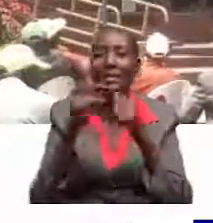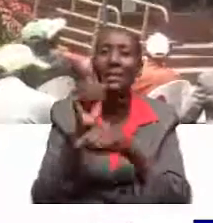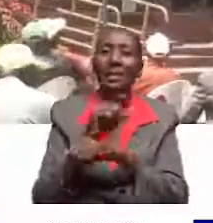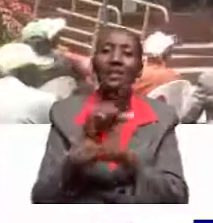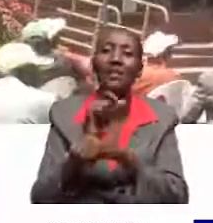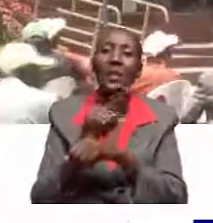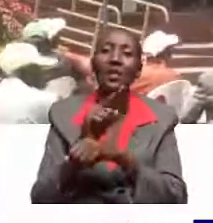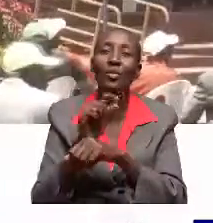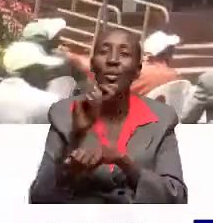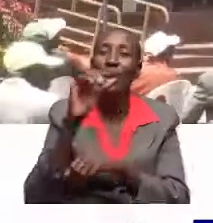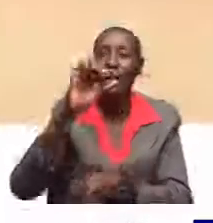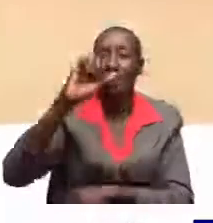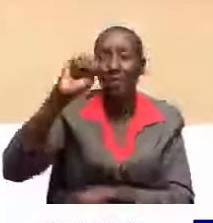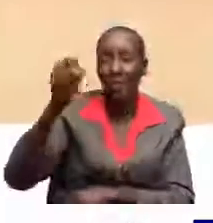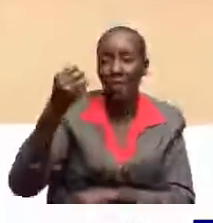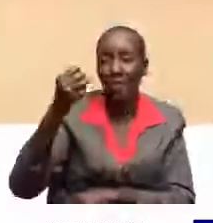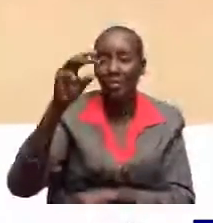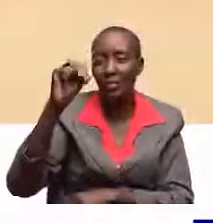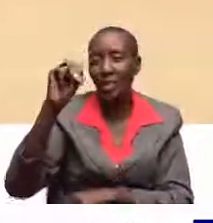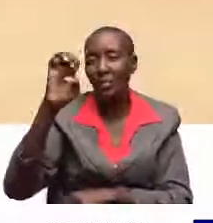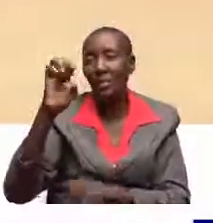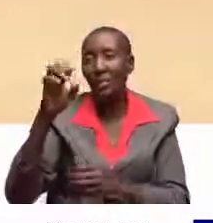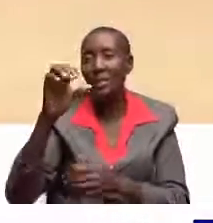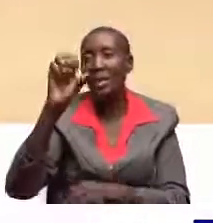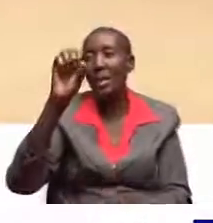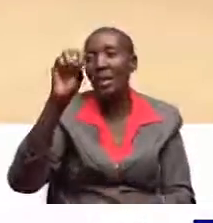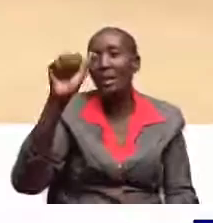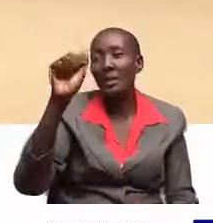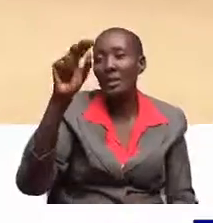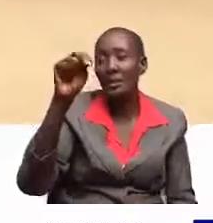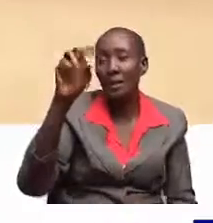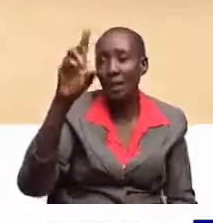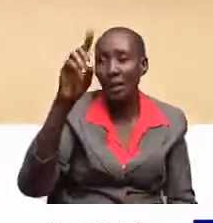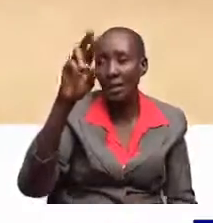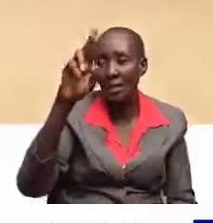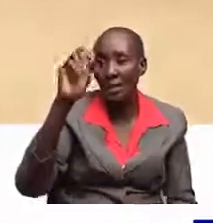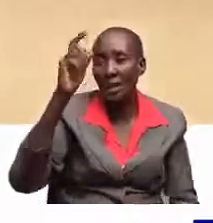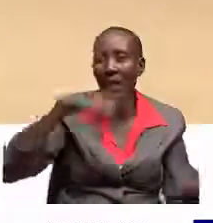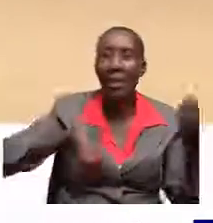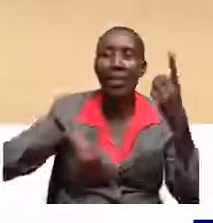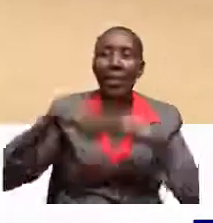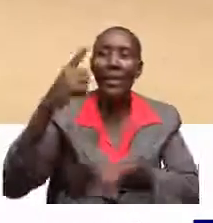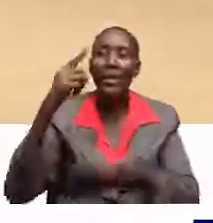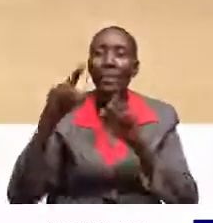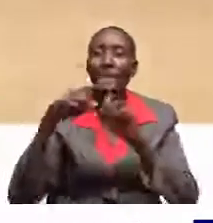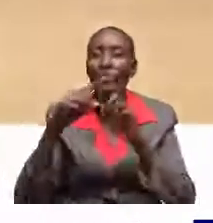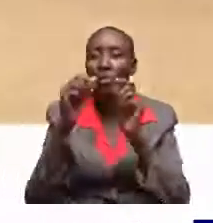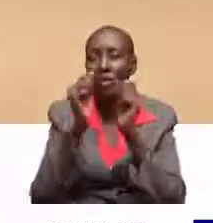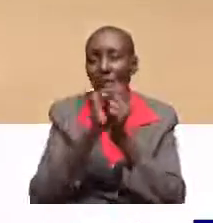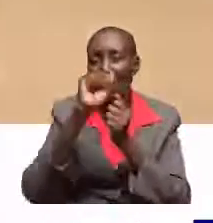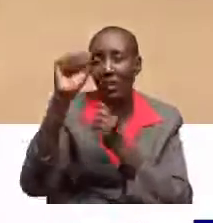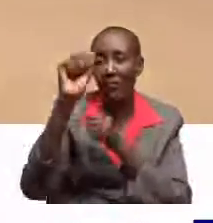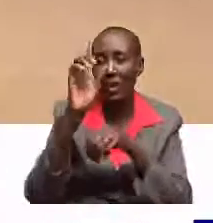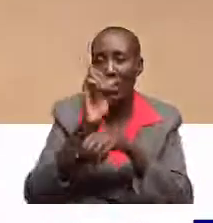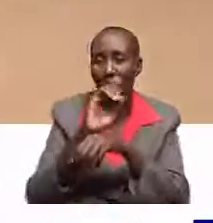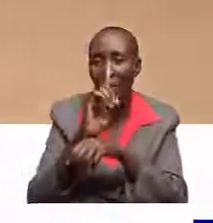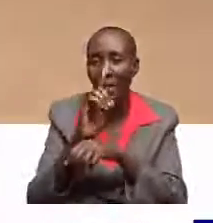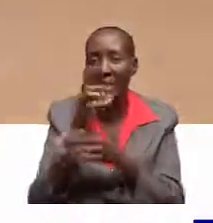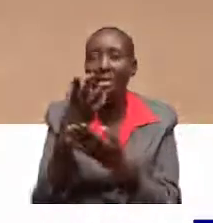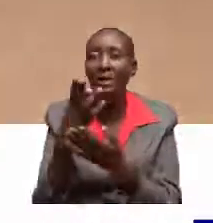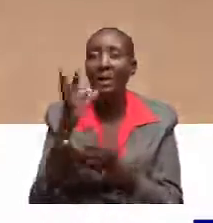mita 5000. Sandra Chebet aliweza kuongoza kwa muda wa dakika 15 sekunde 57 na Robert